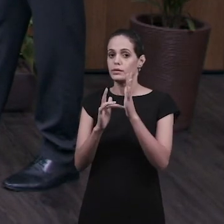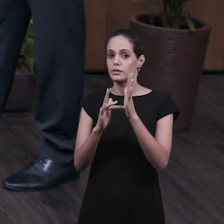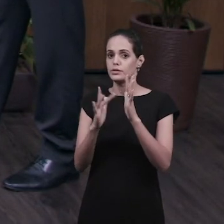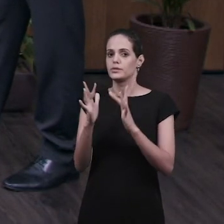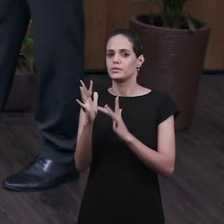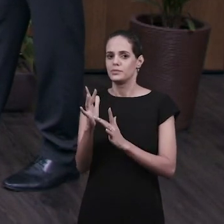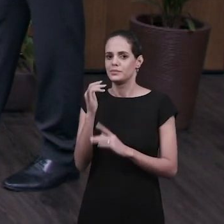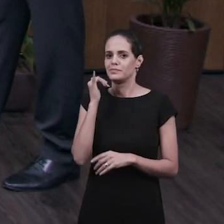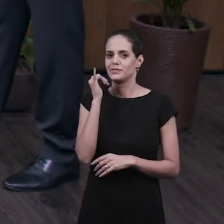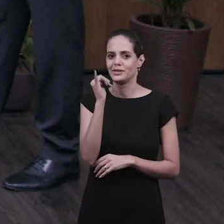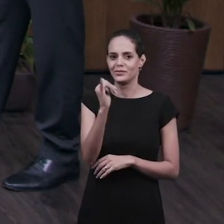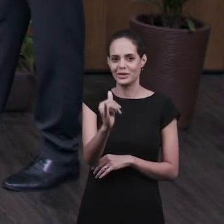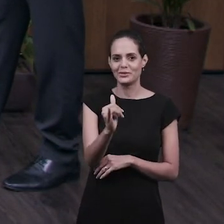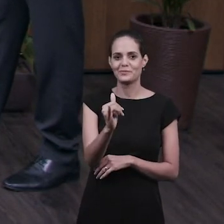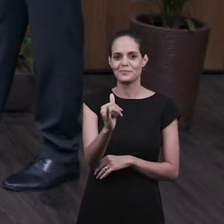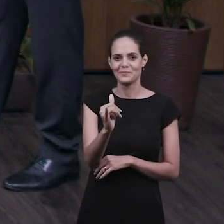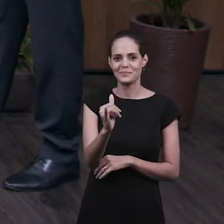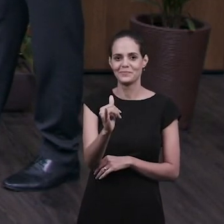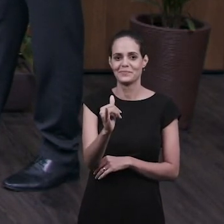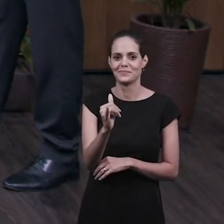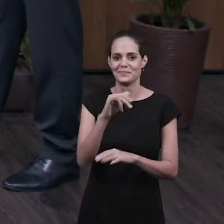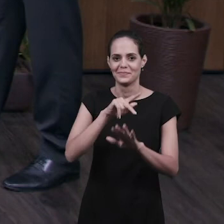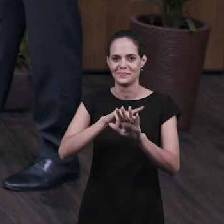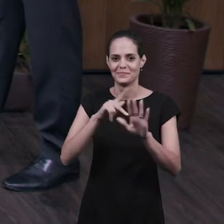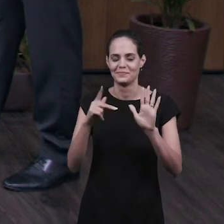où Jésus a proféré cette parabole.